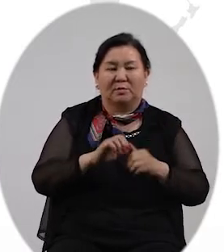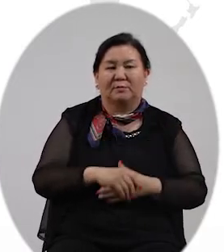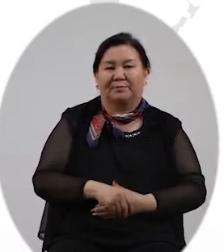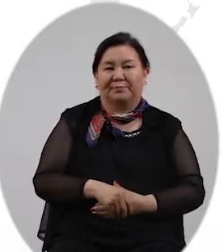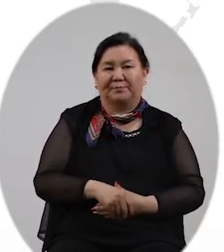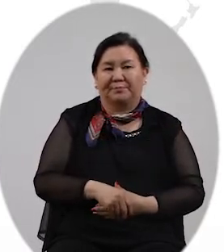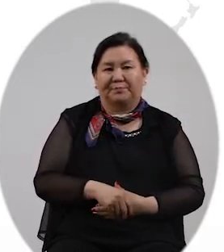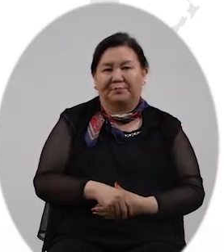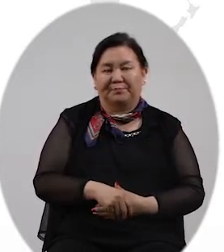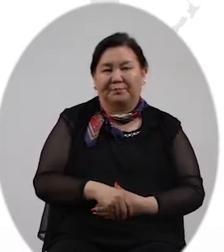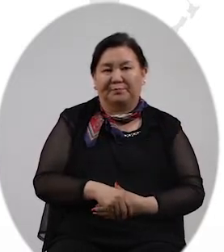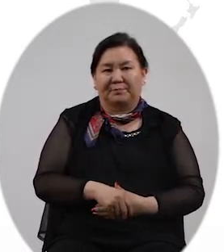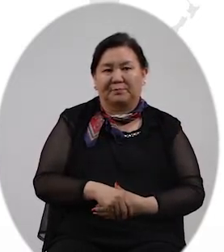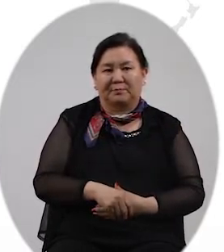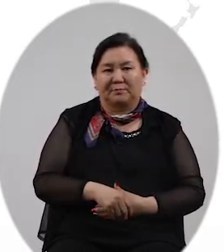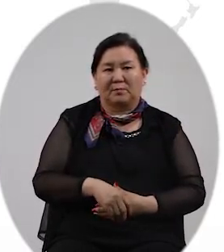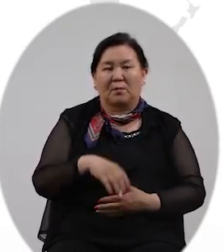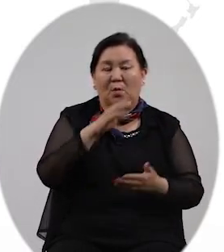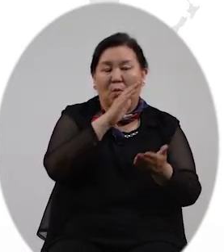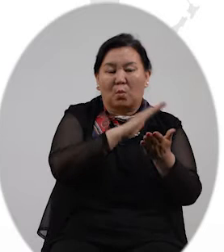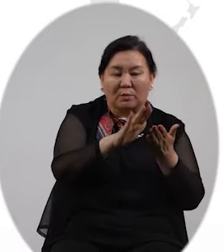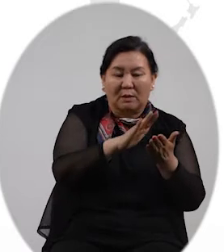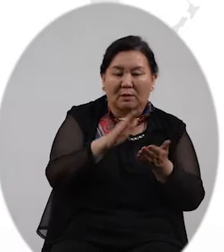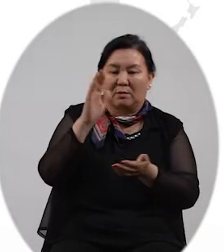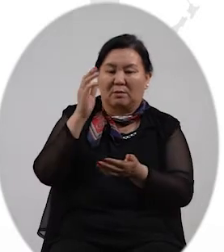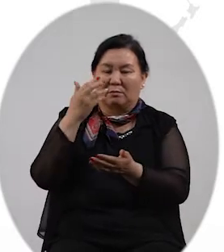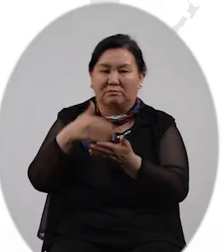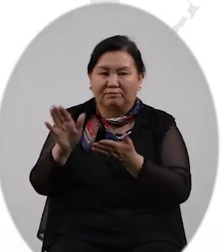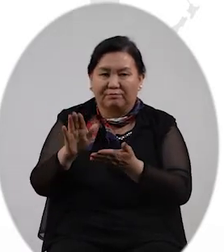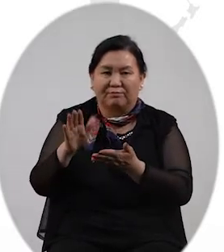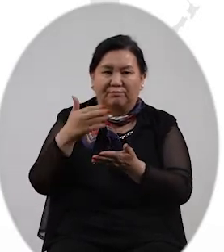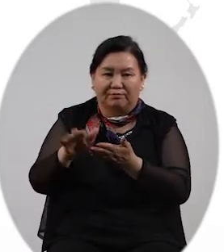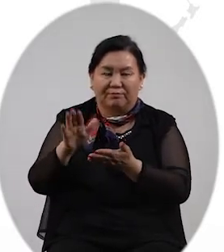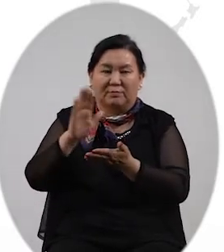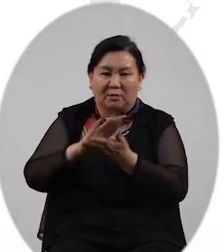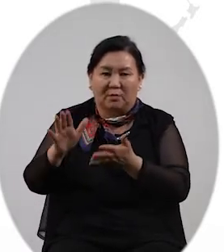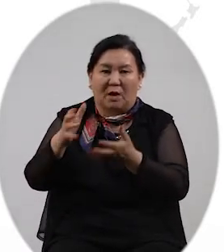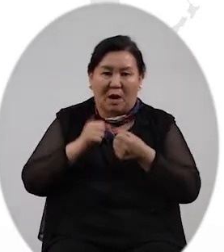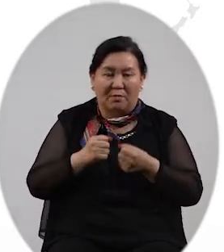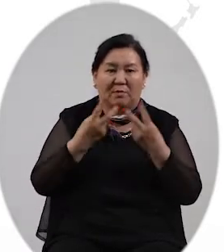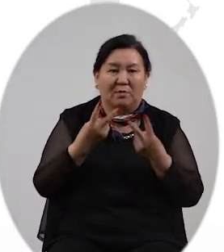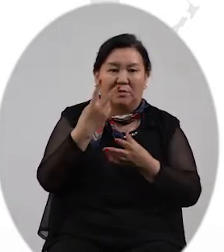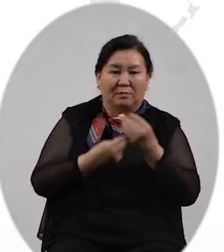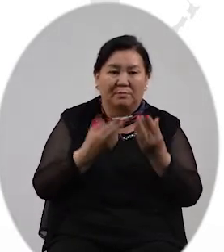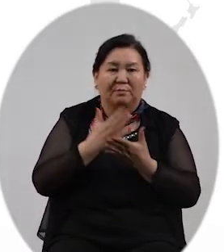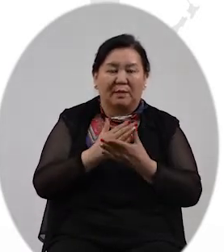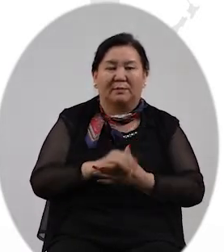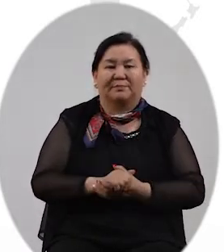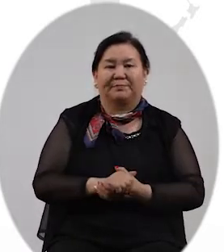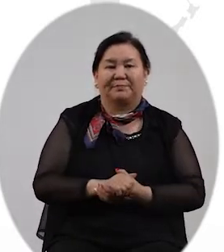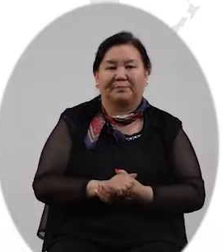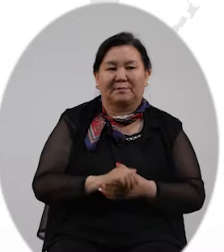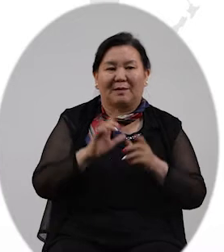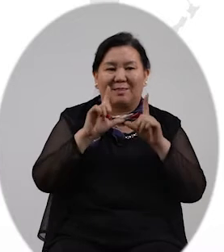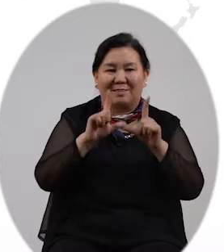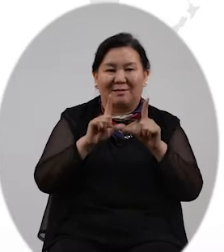болно. За энэ дээр жишээлх юм бол худалдаа худалдаа авах гэрээ буюу бараа бүтээгдэхүүн худалдаа худалдаа авах гэрээ байж гин. За үүнээс гадна